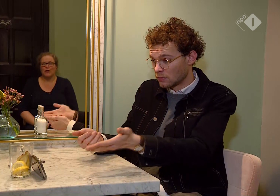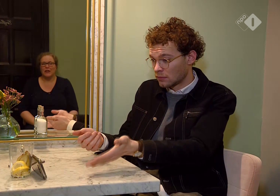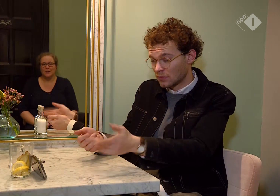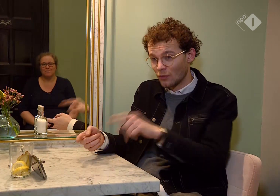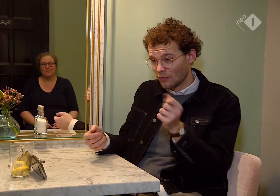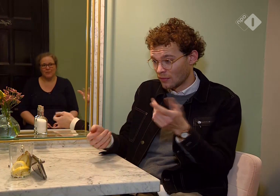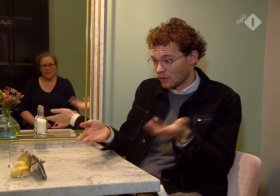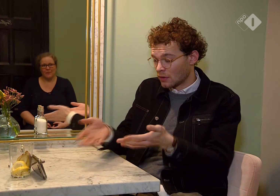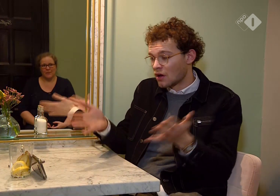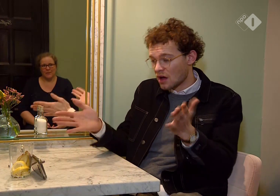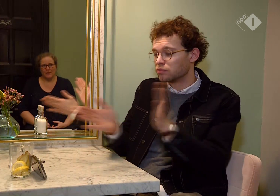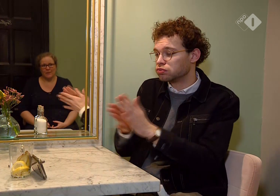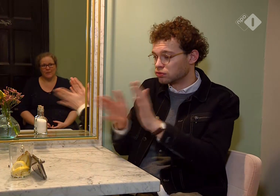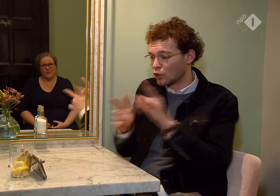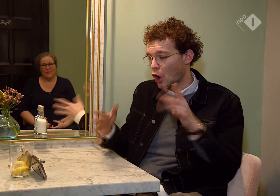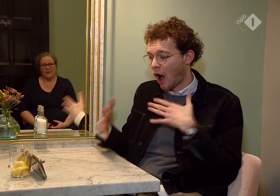een overwinning.